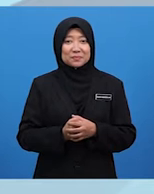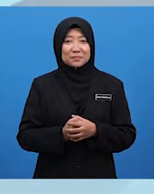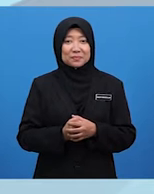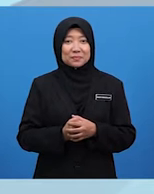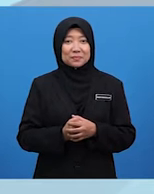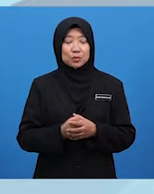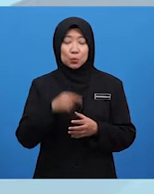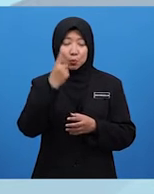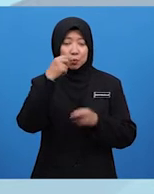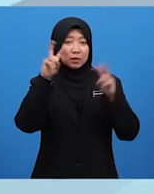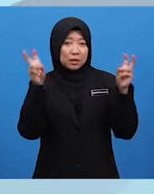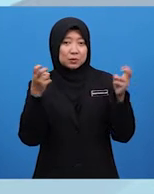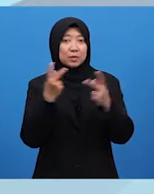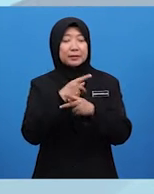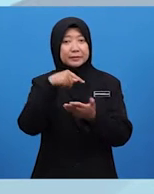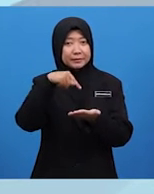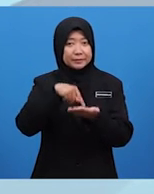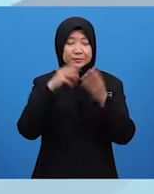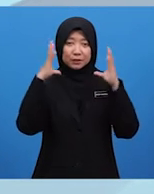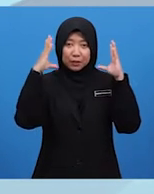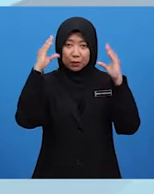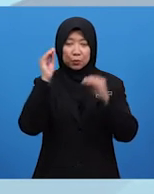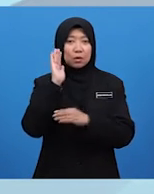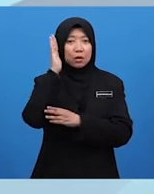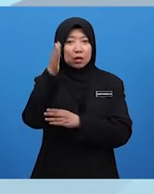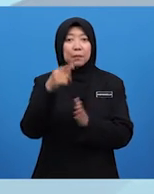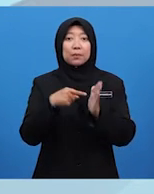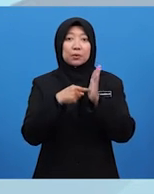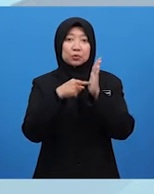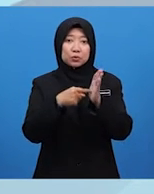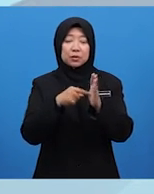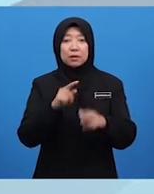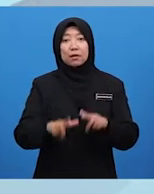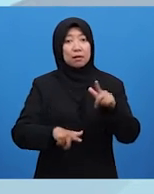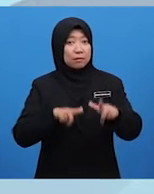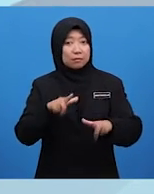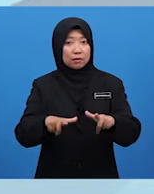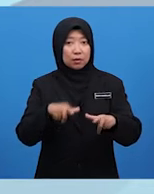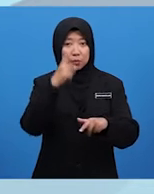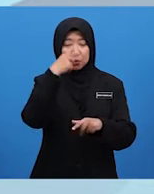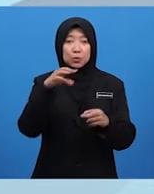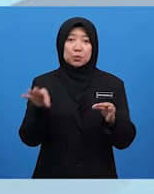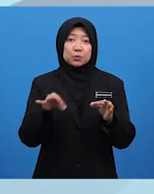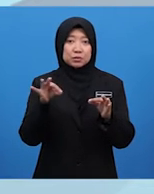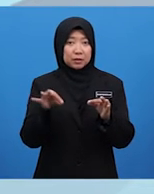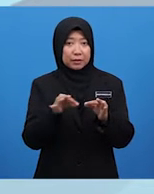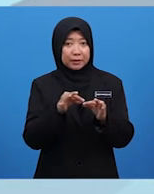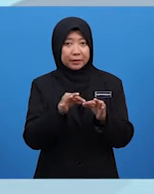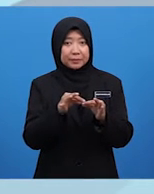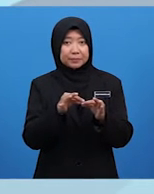Pada episod kali ini, cikgu akan menunjukkan langkah demi langkah menjahit belah slip